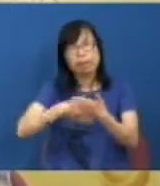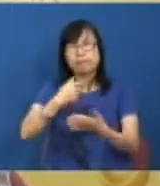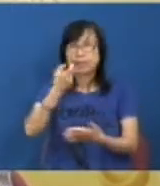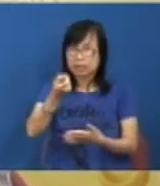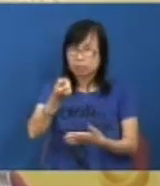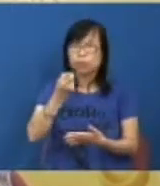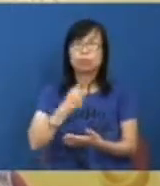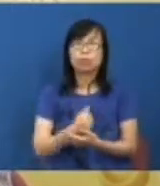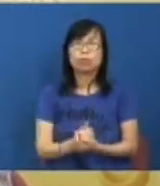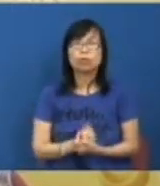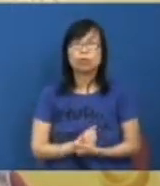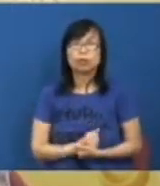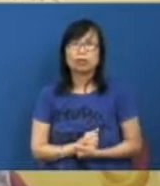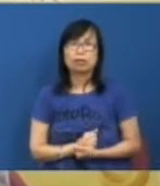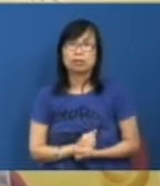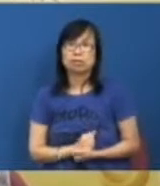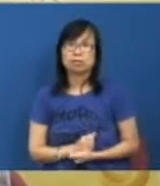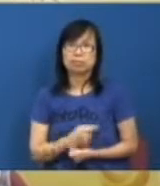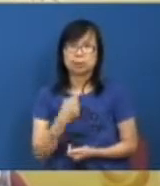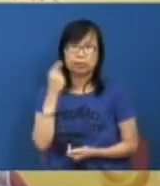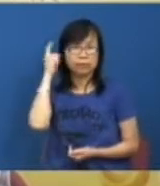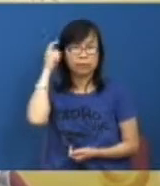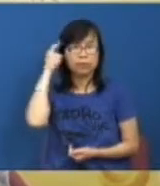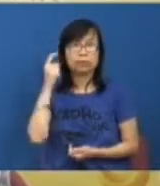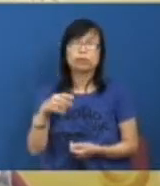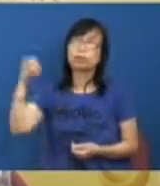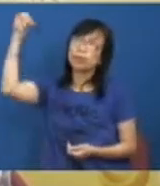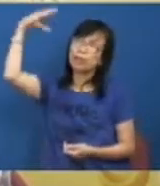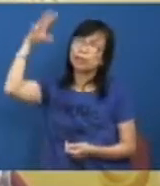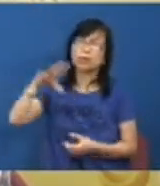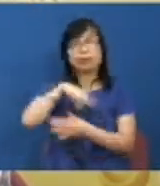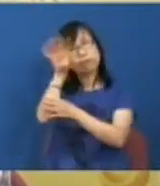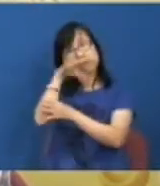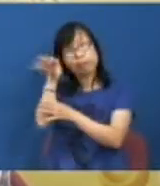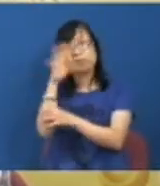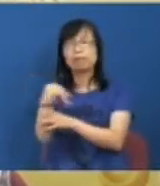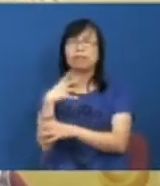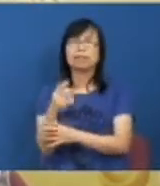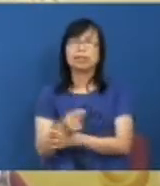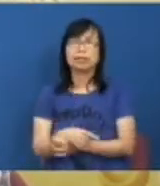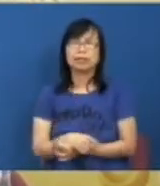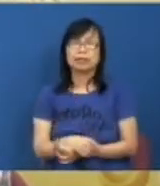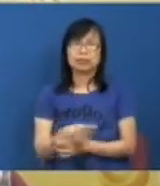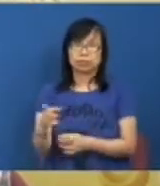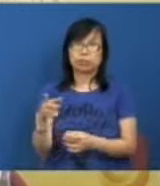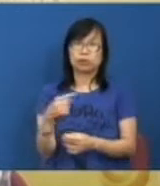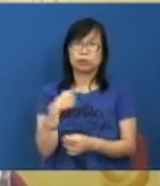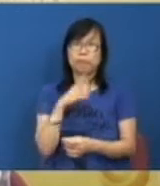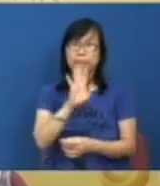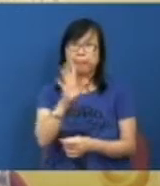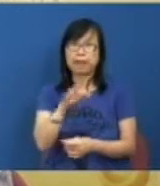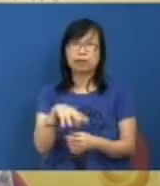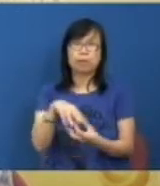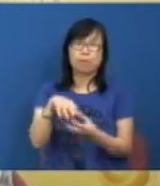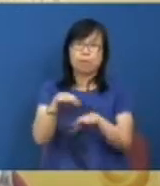少啲，咁我可以用啲 alternative 嘅 sources， 因為我哋知道太陽能、風力嗰啲都係一啲係 renewable， 但係佢相對係啲唔係咁